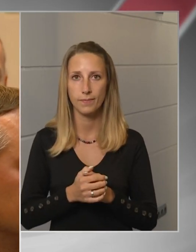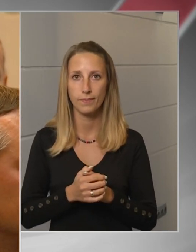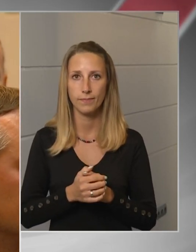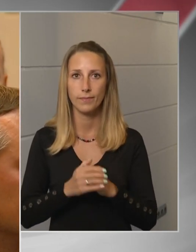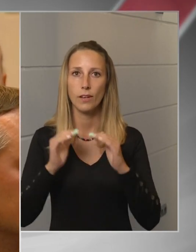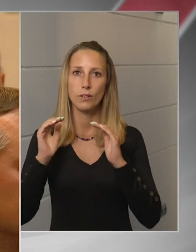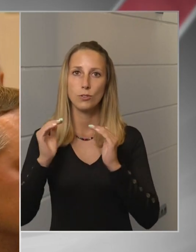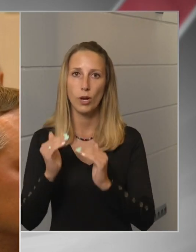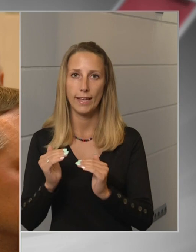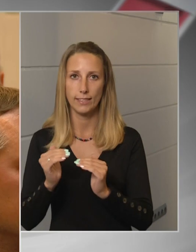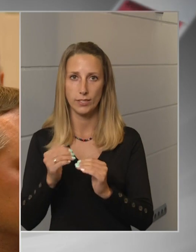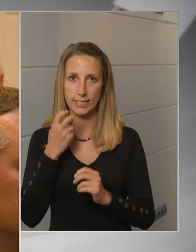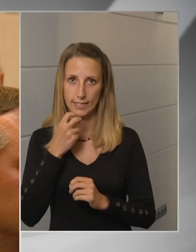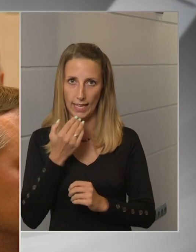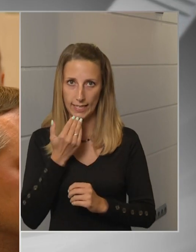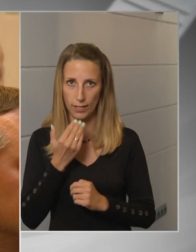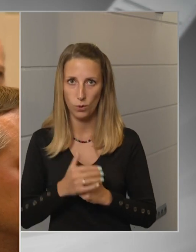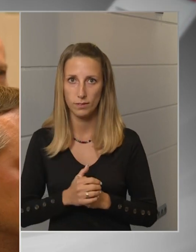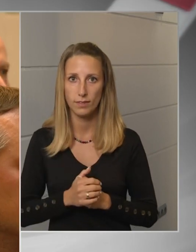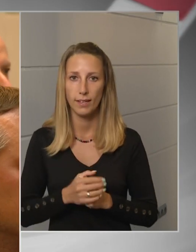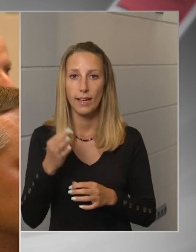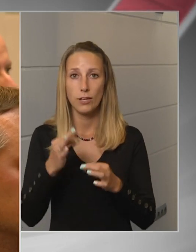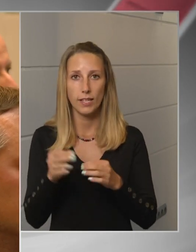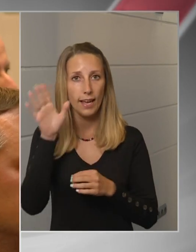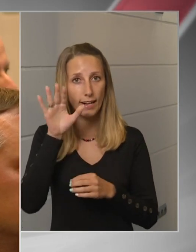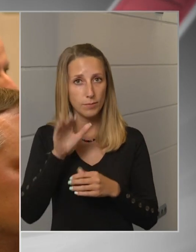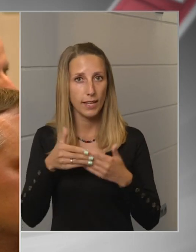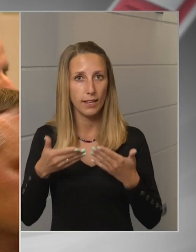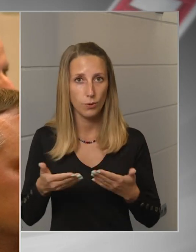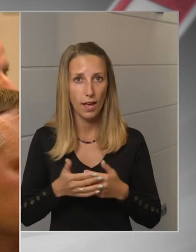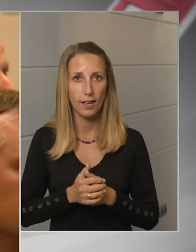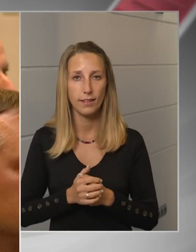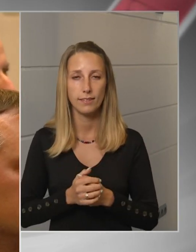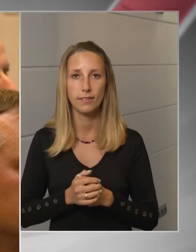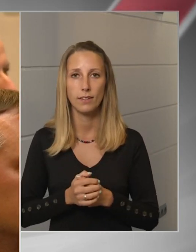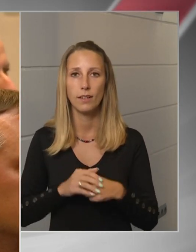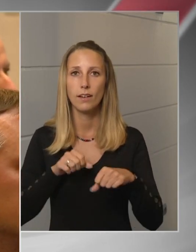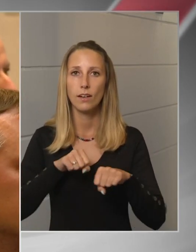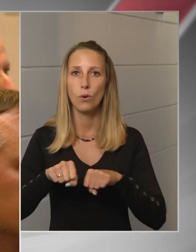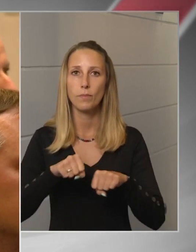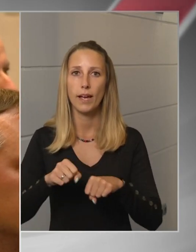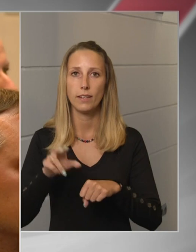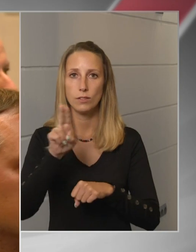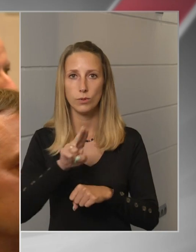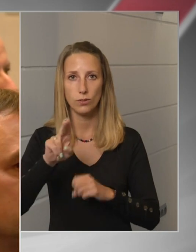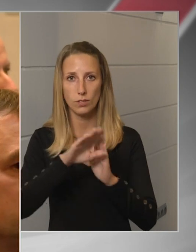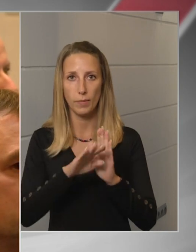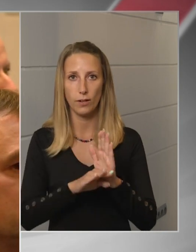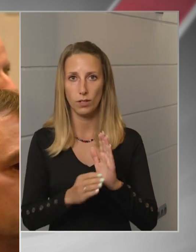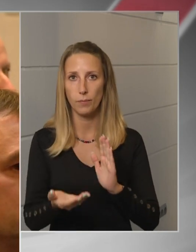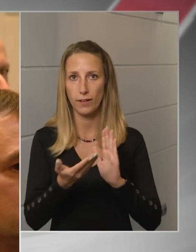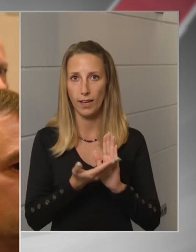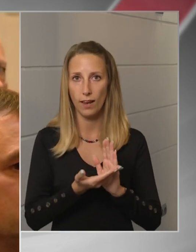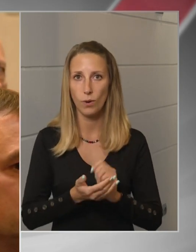kapcsolatos csökkentési szándékokat. Esetleg elképzelhető-e az, hogy a kormány az uniós szabályoknak